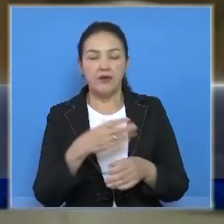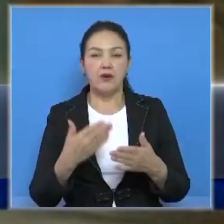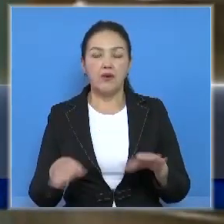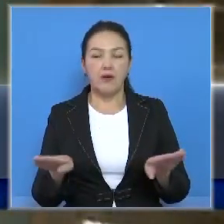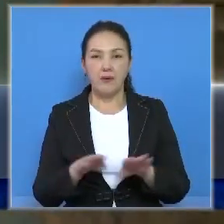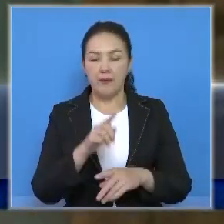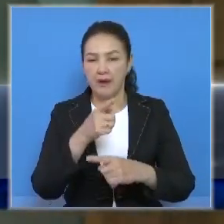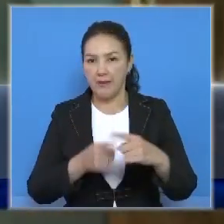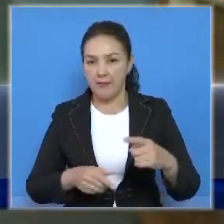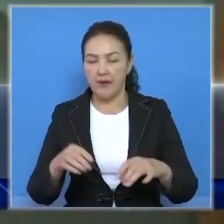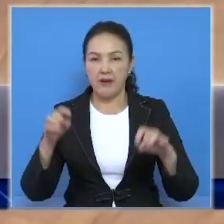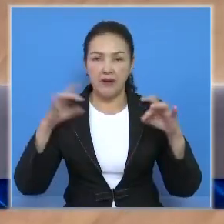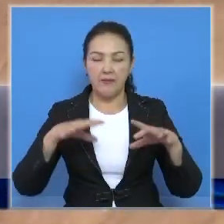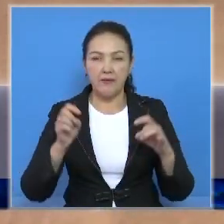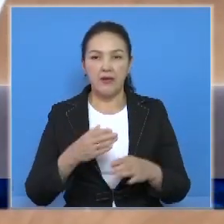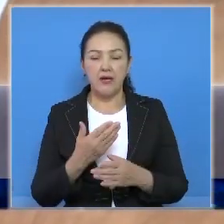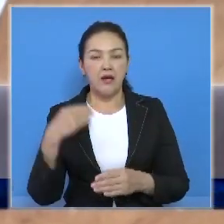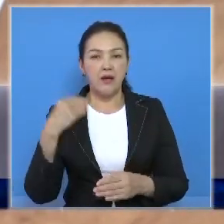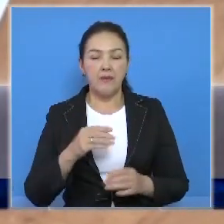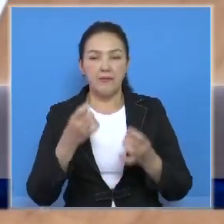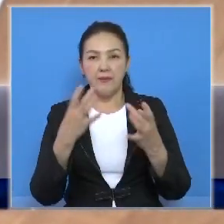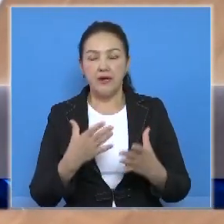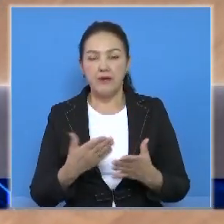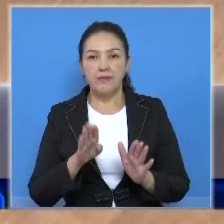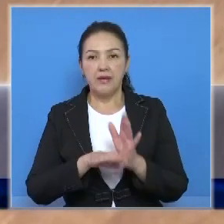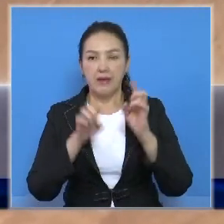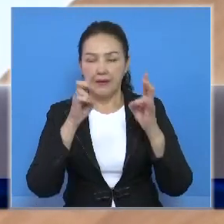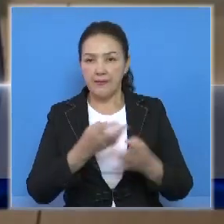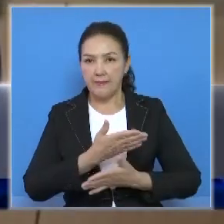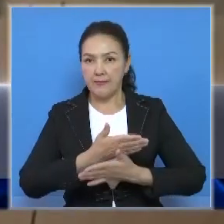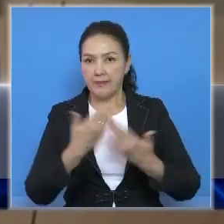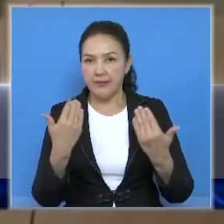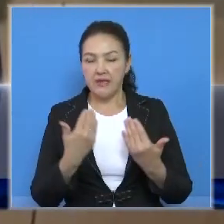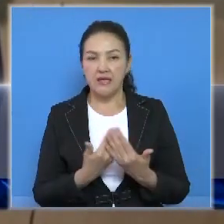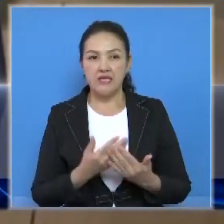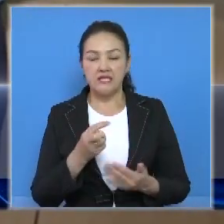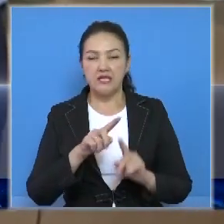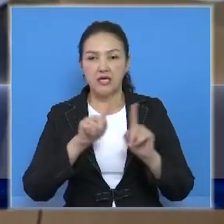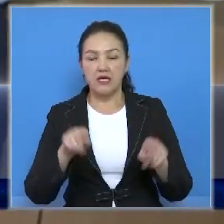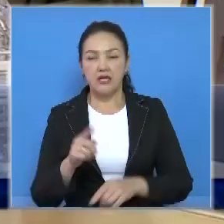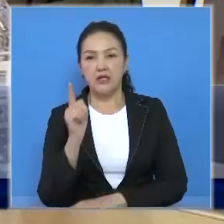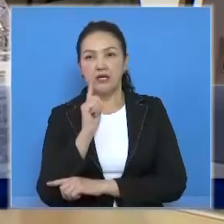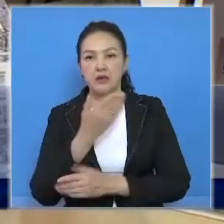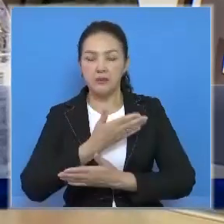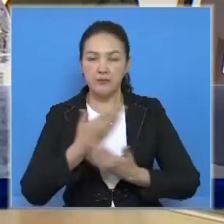около половины развлекательных заведений Актобе не оборудованы простыми системами безопасности. Во многих нет лицензированной охраны.